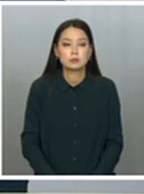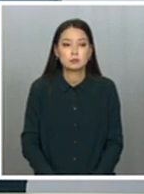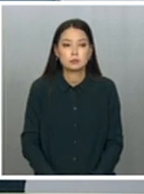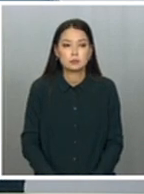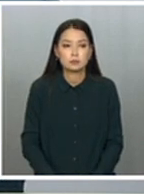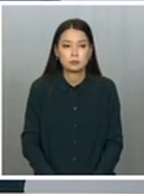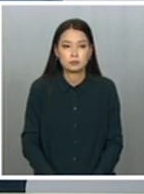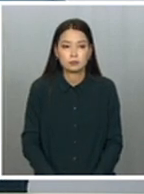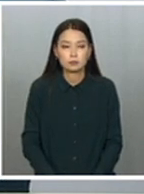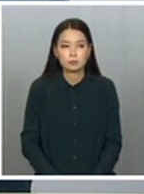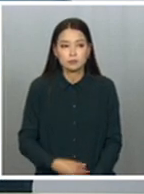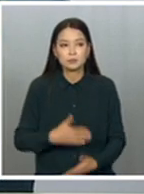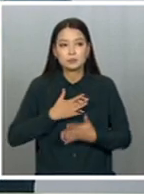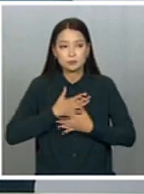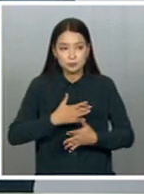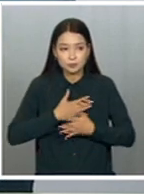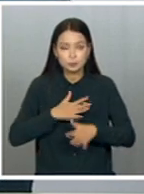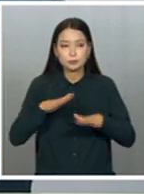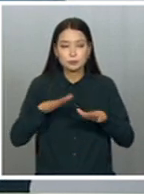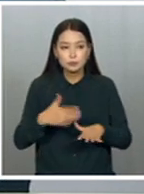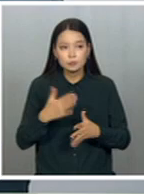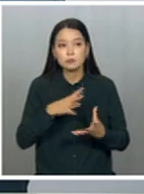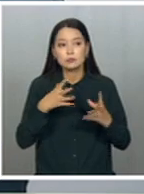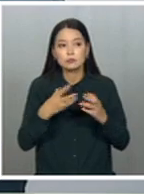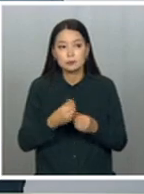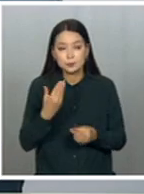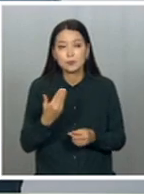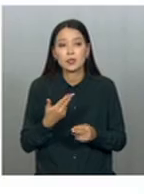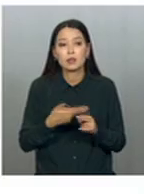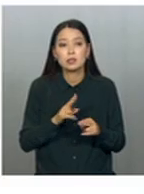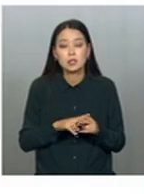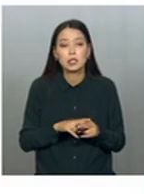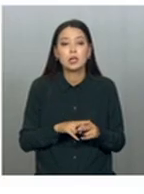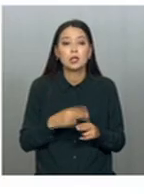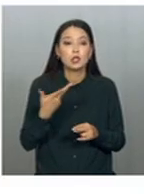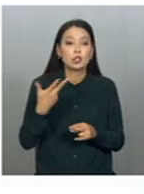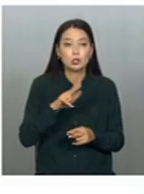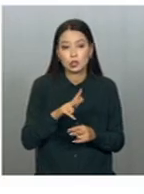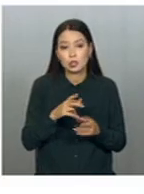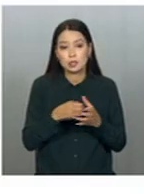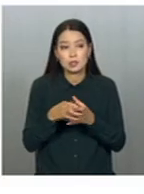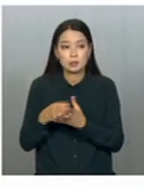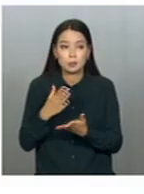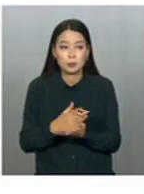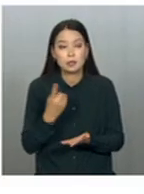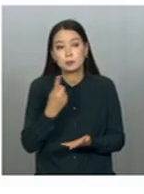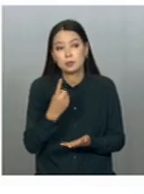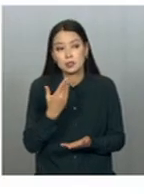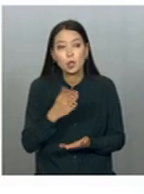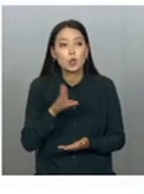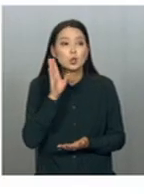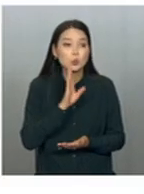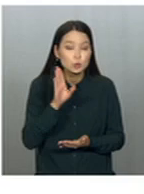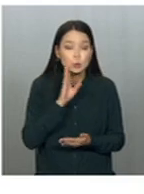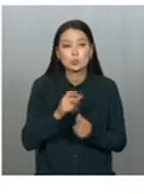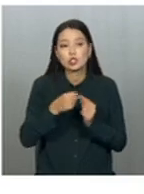Тыныс саңылаулық транспирацияны толығырақ танысайық. Тыныс саңылаулық транспирацияның негізгі үш сатысы бар. Бірінші сатысы – су